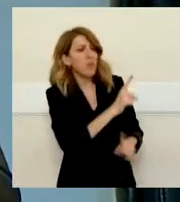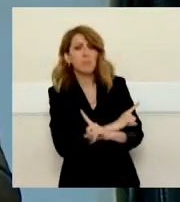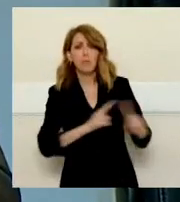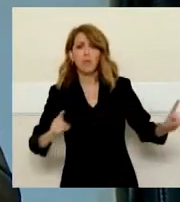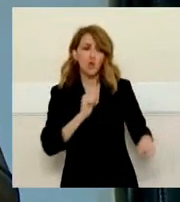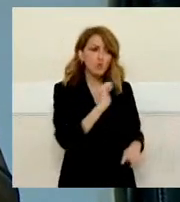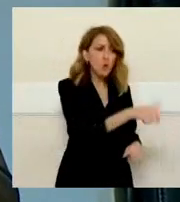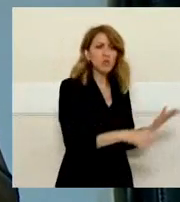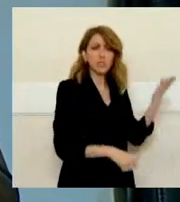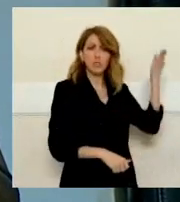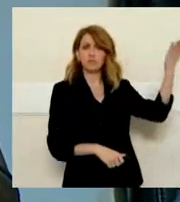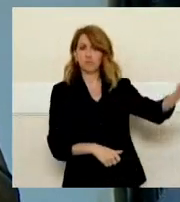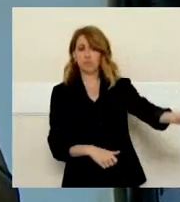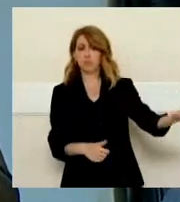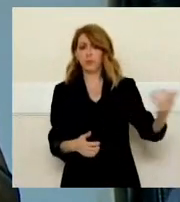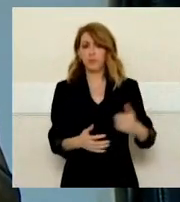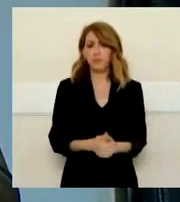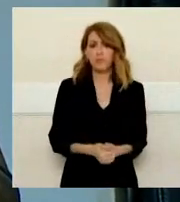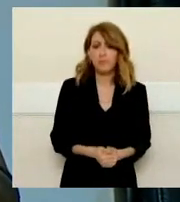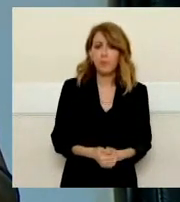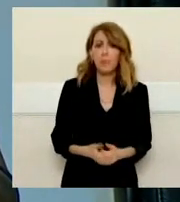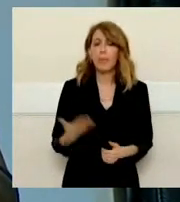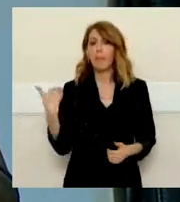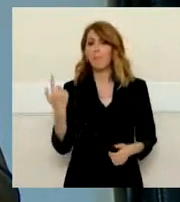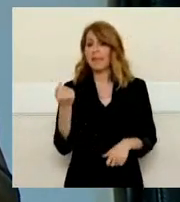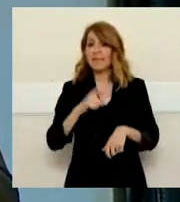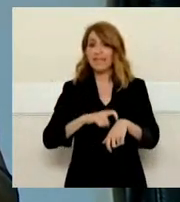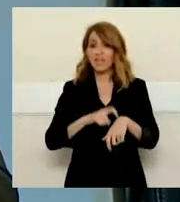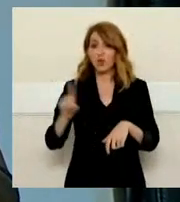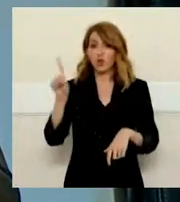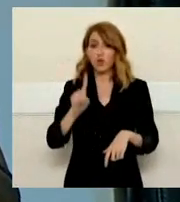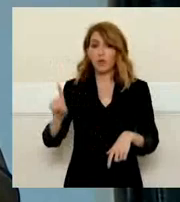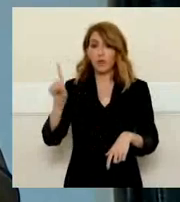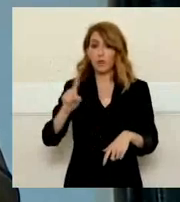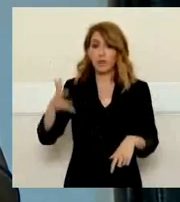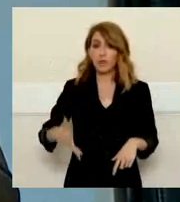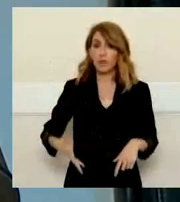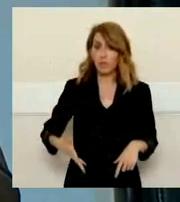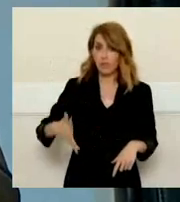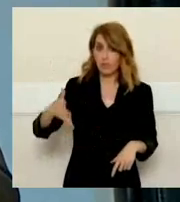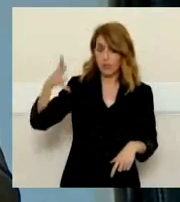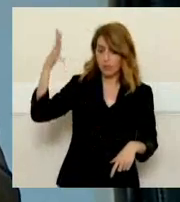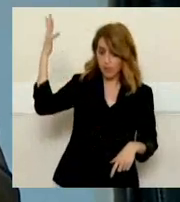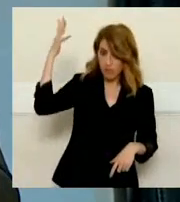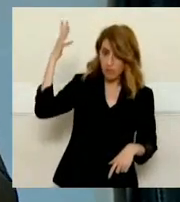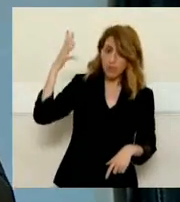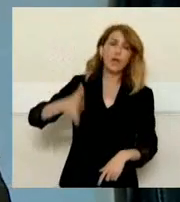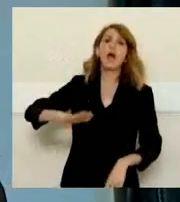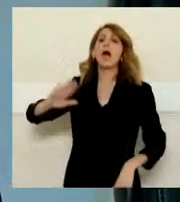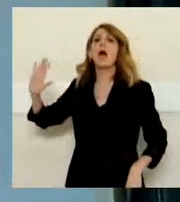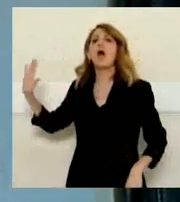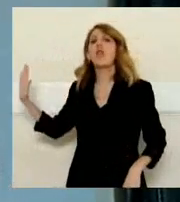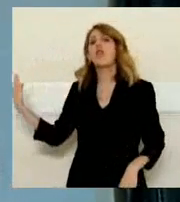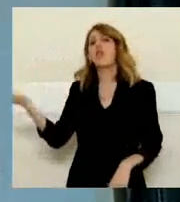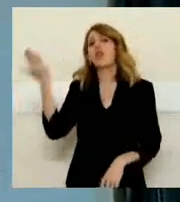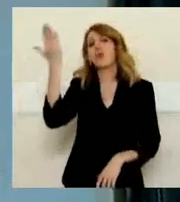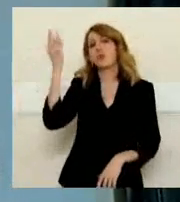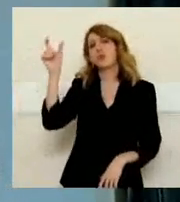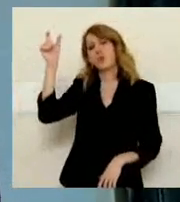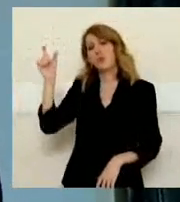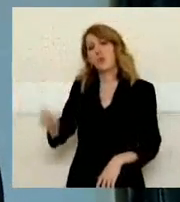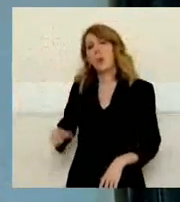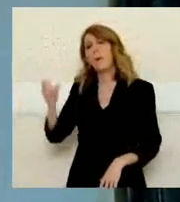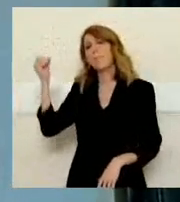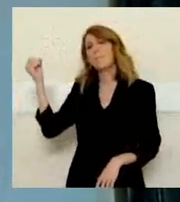επιτρέψτε μου, πριν από λίγο ανακοινώθηκε πως ο Κυριάκος Μητσοτάκης έθεσε τον κύριο Πνευματικό εκτός εκλογικού αγώνα της Νέας Δημοκρατίας και θα ήθελα